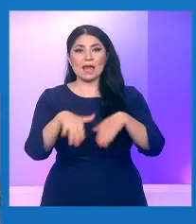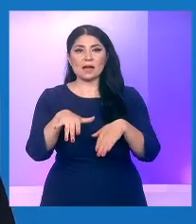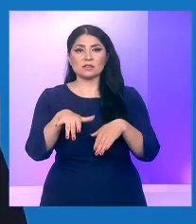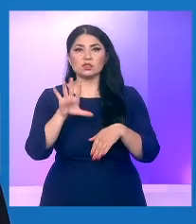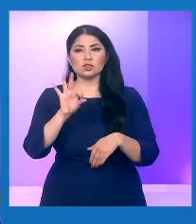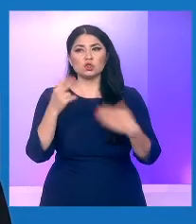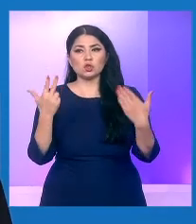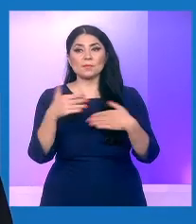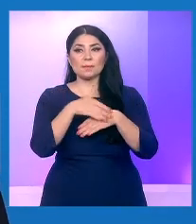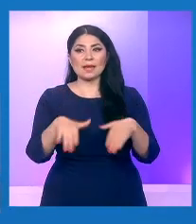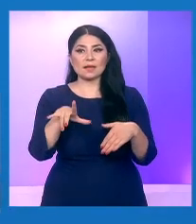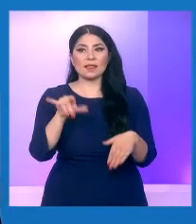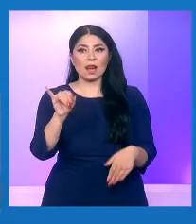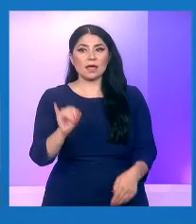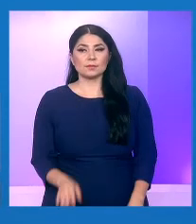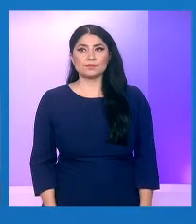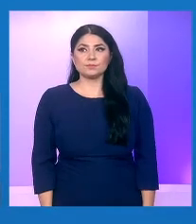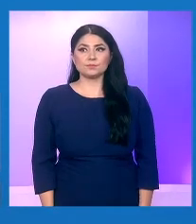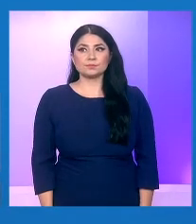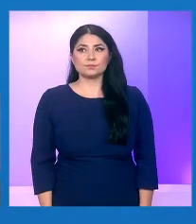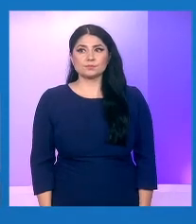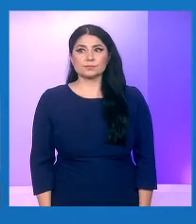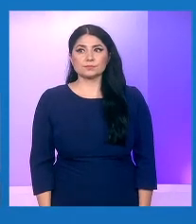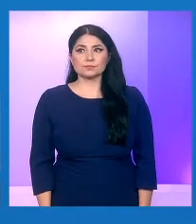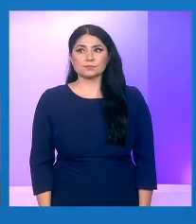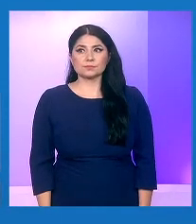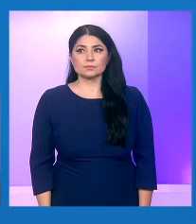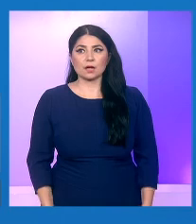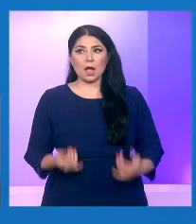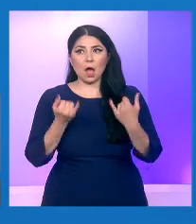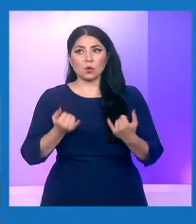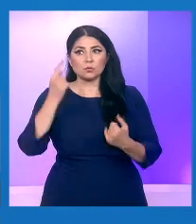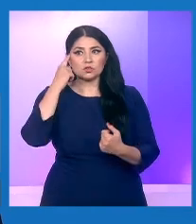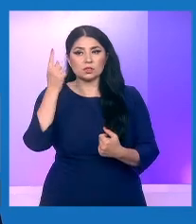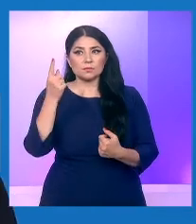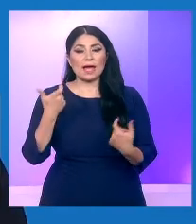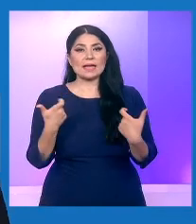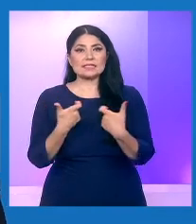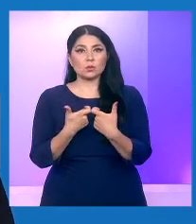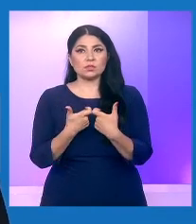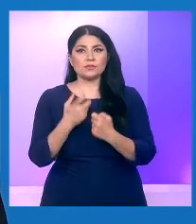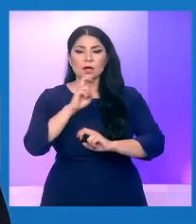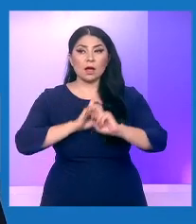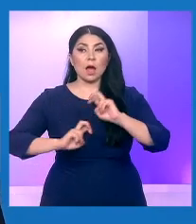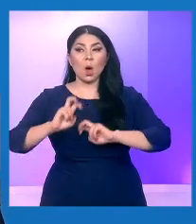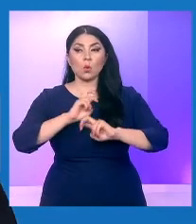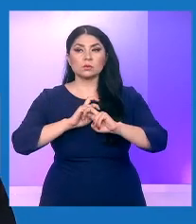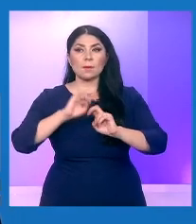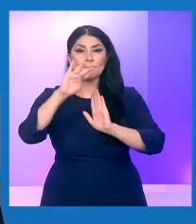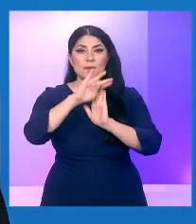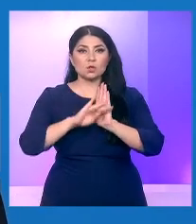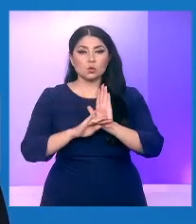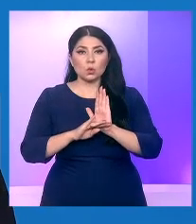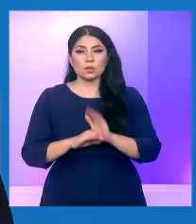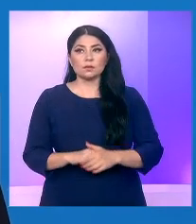miliarde, 58 de miliarde de lei. În acest moment știm că executivul caută măsuri